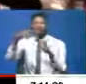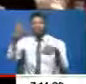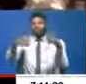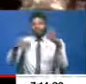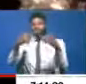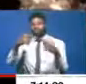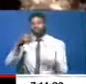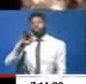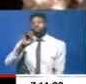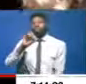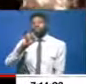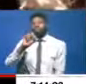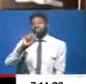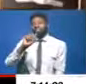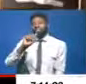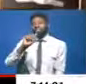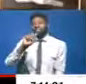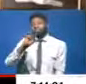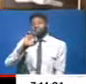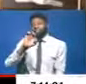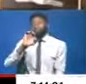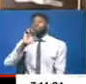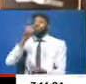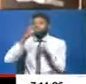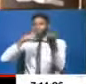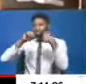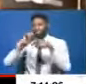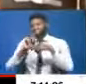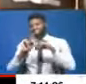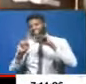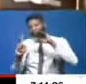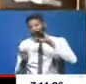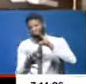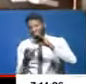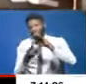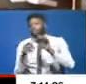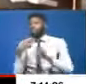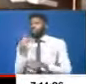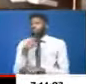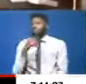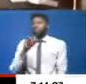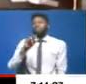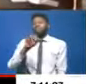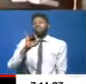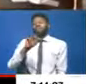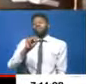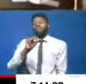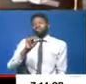naye mwenzake Margaret Njoroge akiibuka wa pili. Frederick Moki, Darubini.